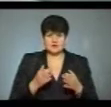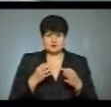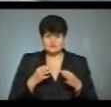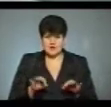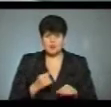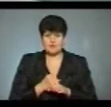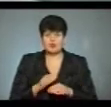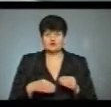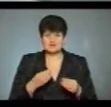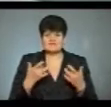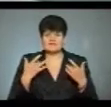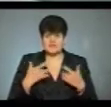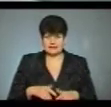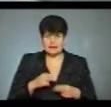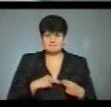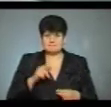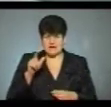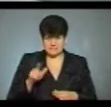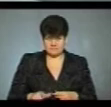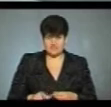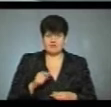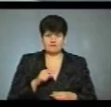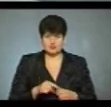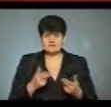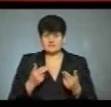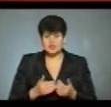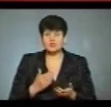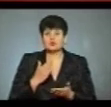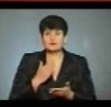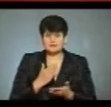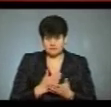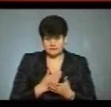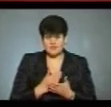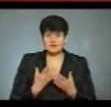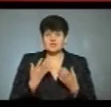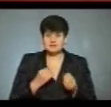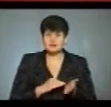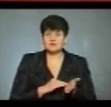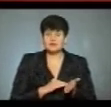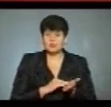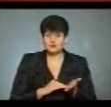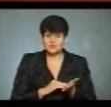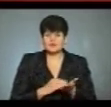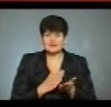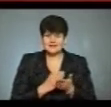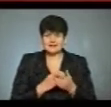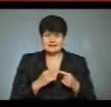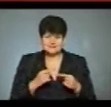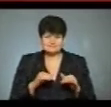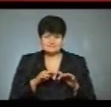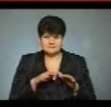роботодавцю звільнити працівника, вони, звичайно, існують. Але, ще раз наголошую, є запобіжні